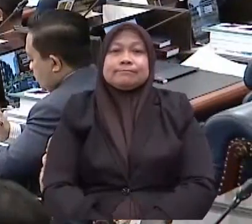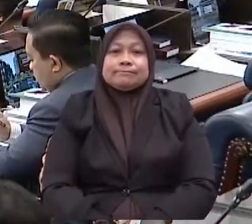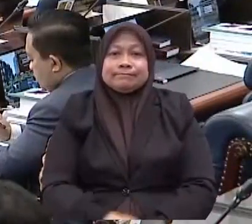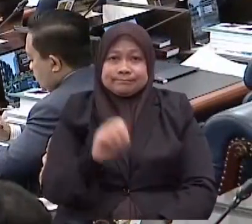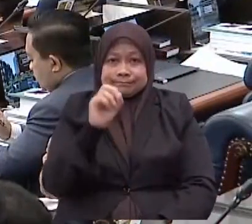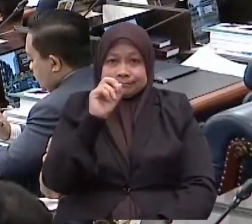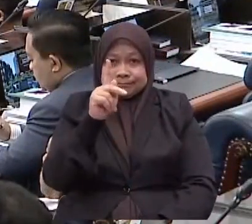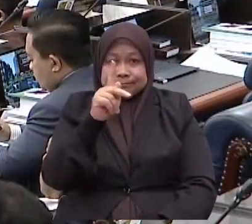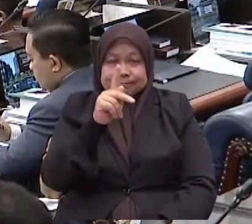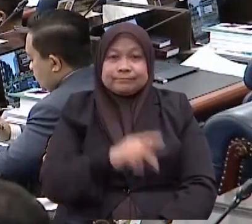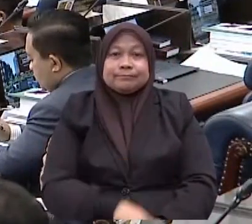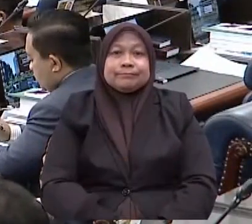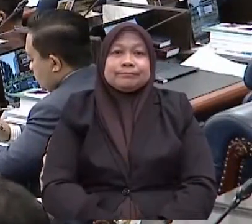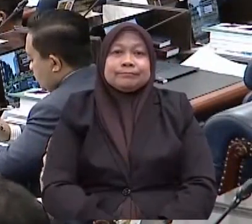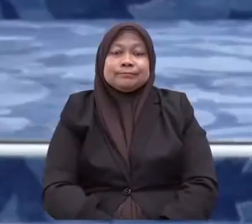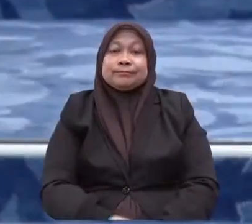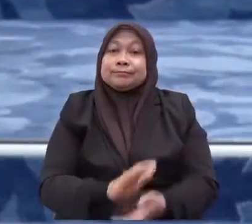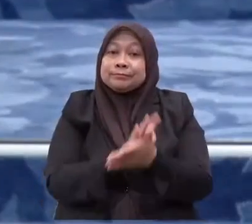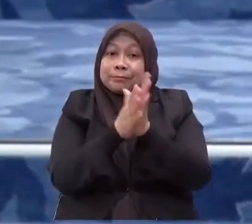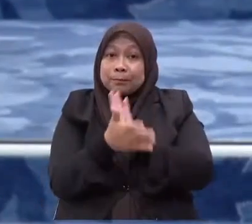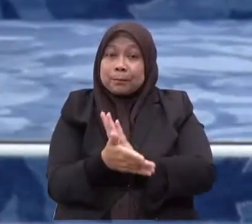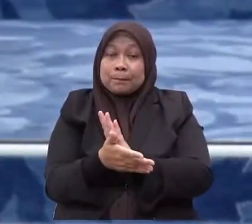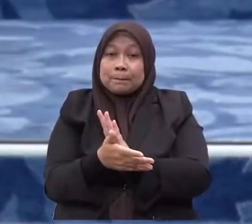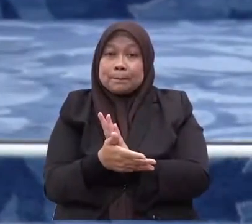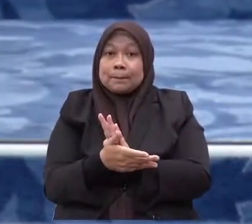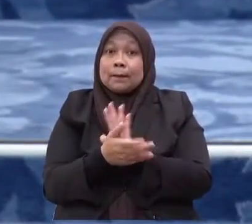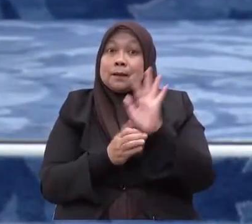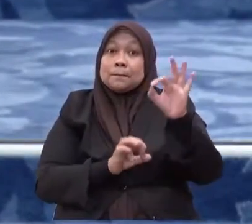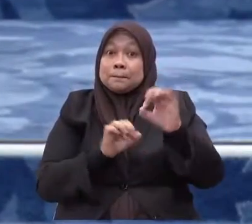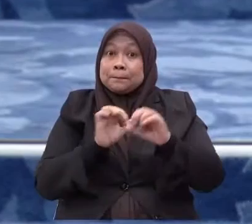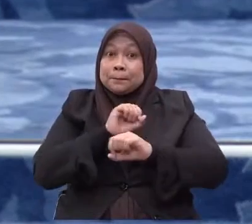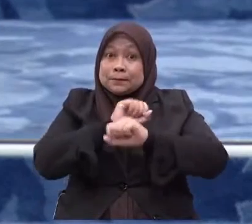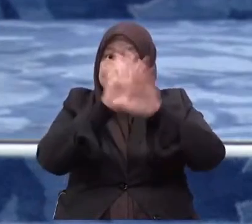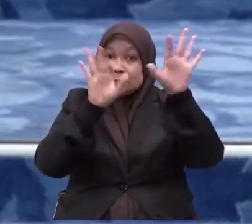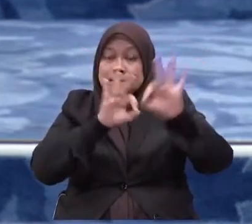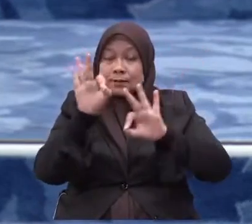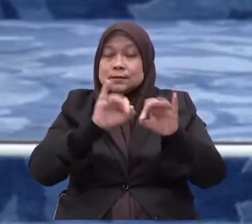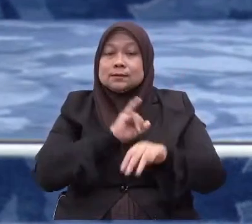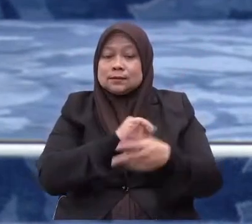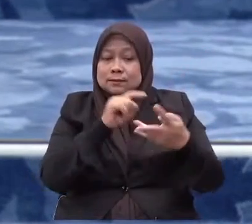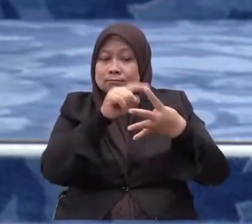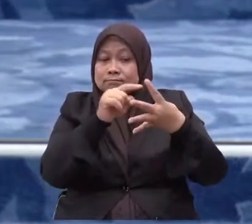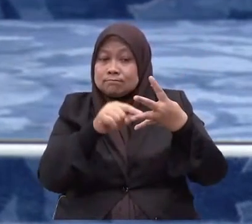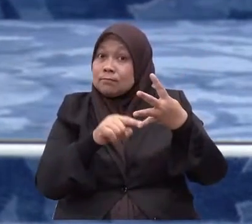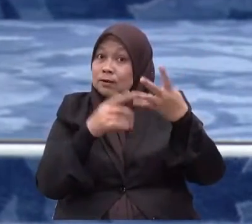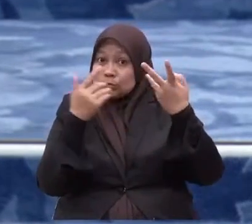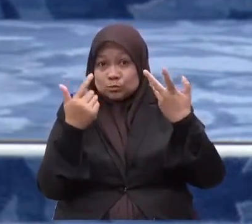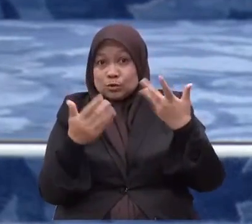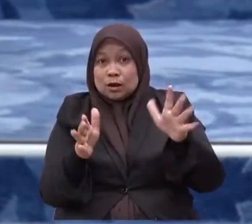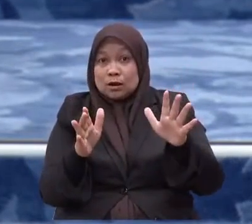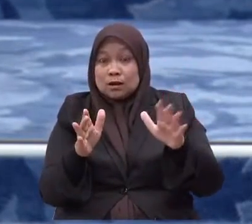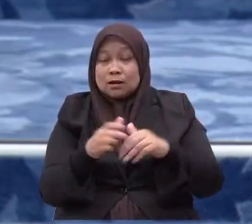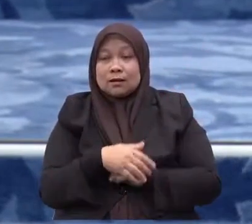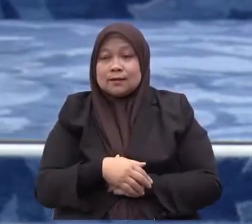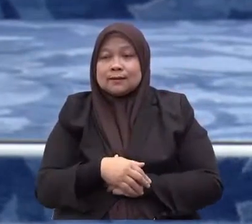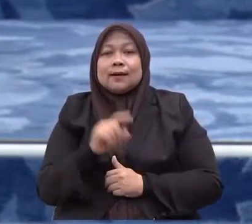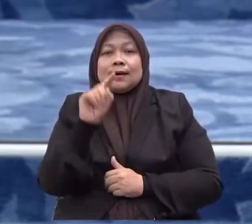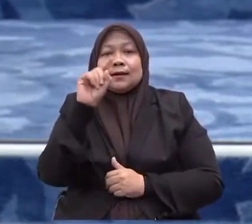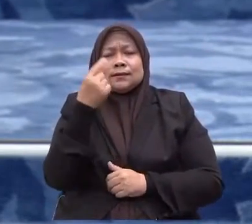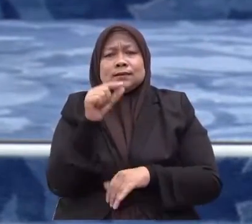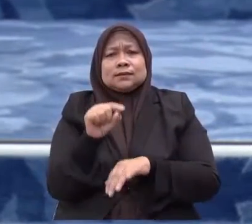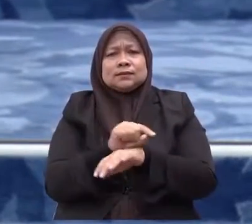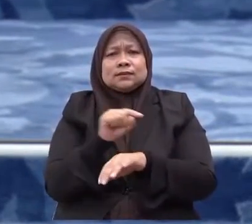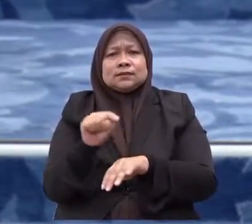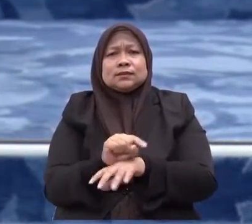baik jadi penjelasan saya 44 soal ini itu hanya